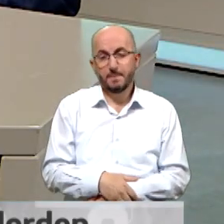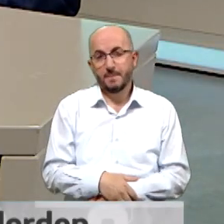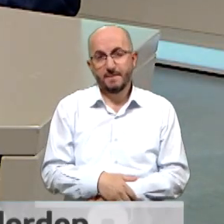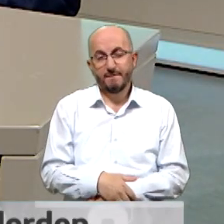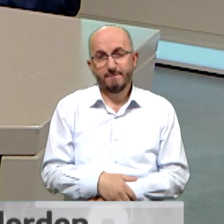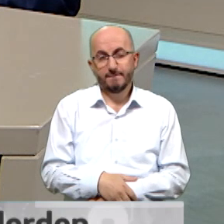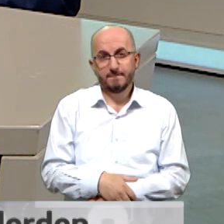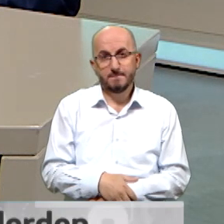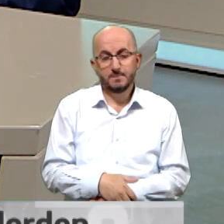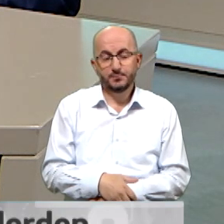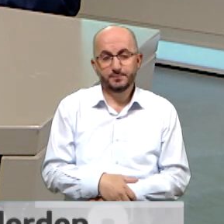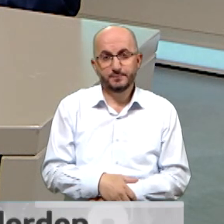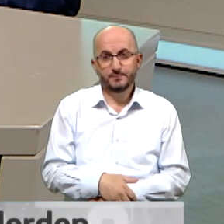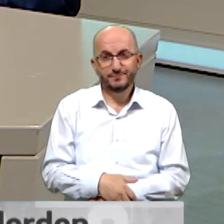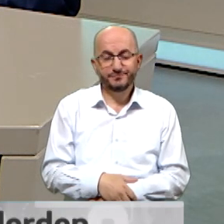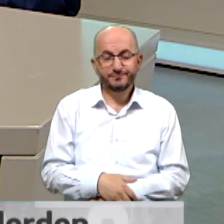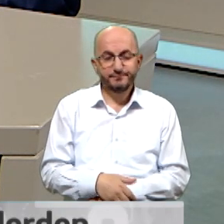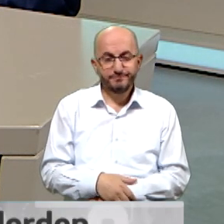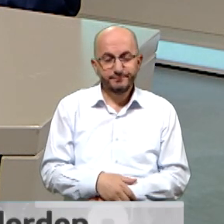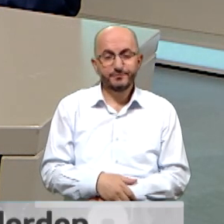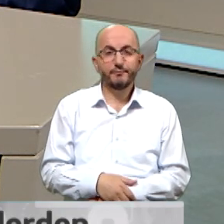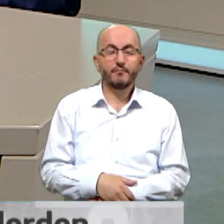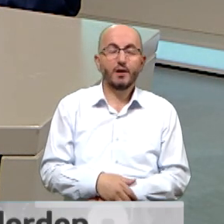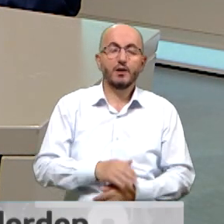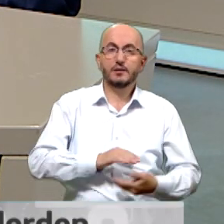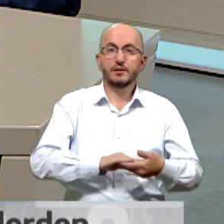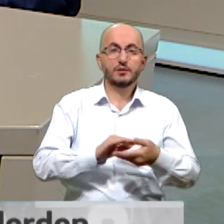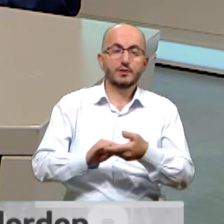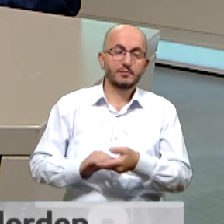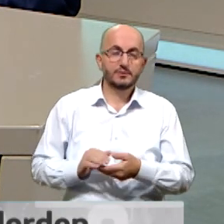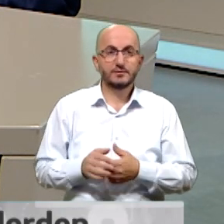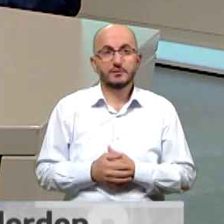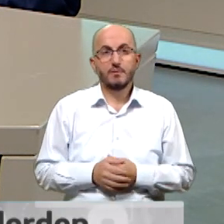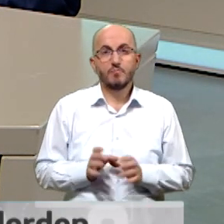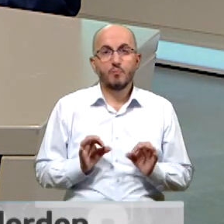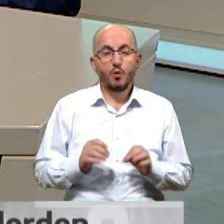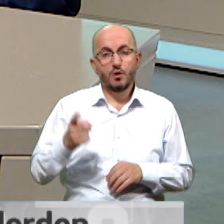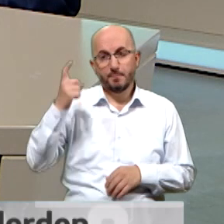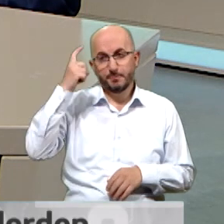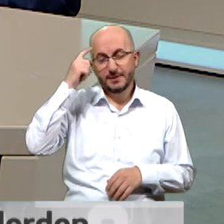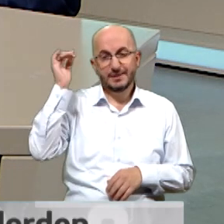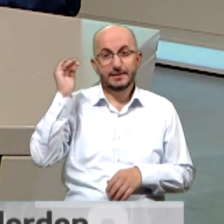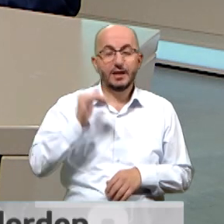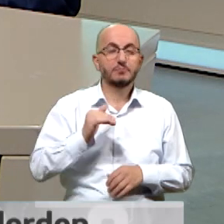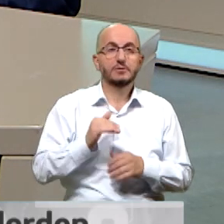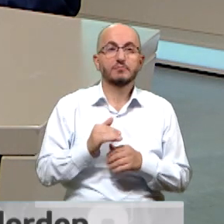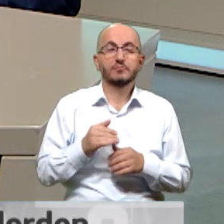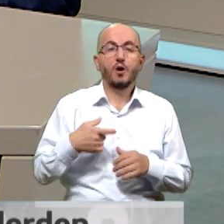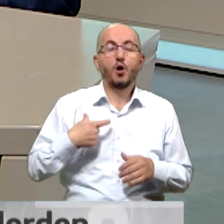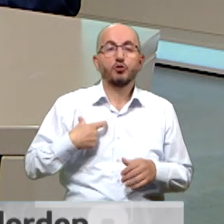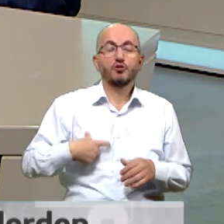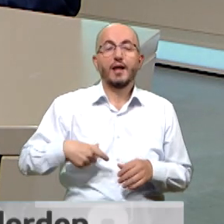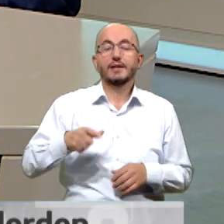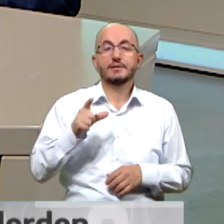bir düzeltme yapalım mı hocam? Şimdi içerideki arkadaşlarımıza böyle bir bilgi gelmiş. Hani bu özel